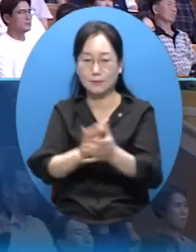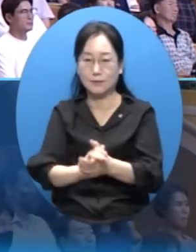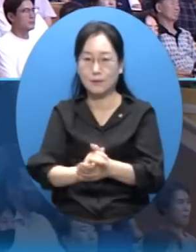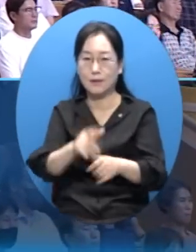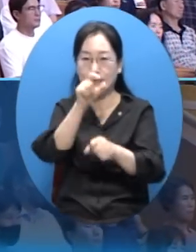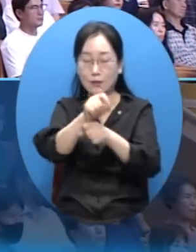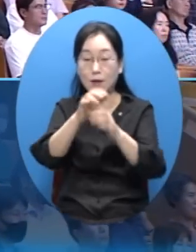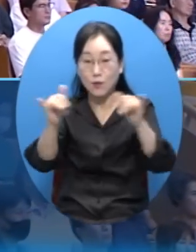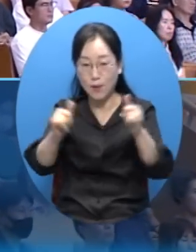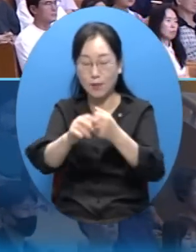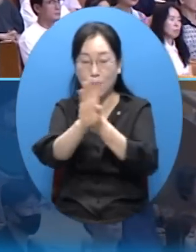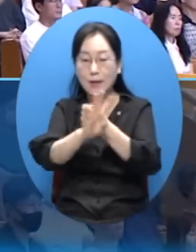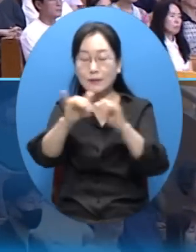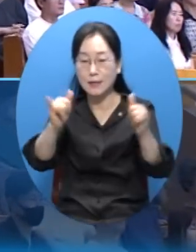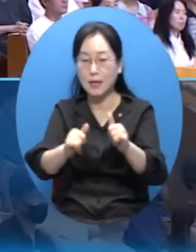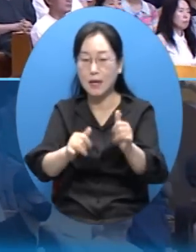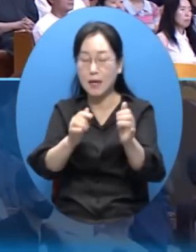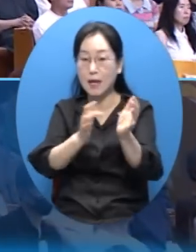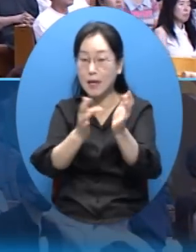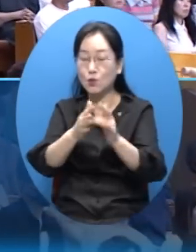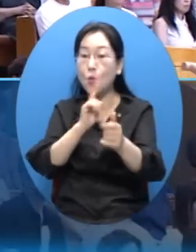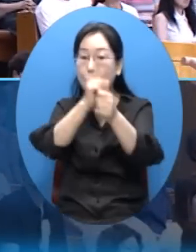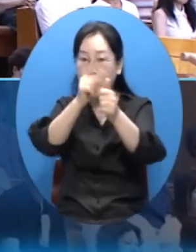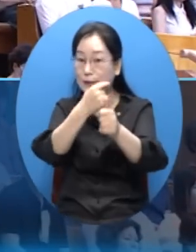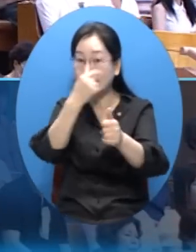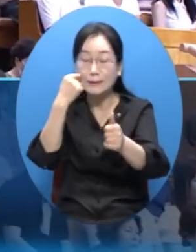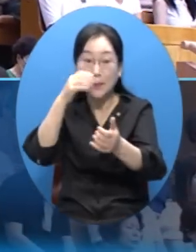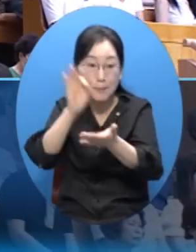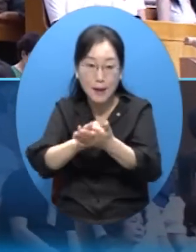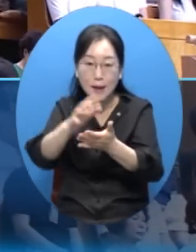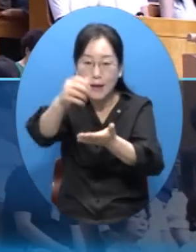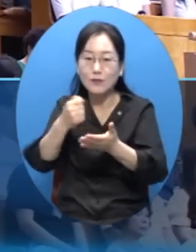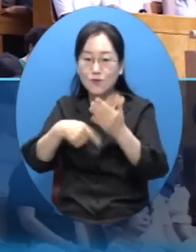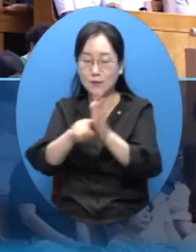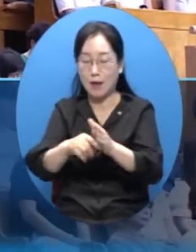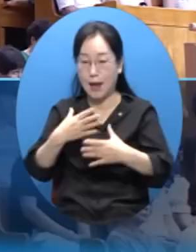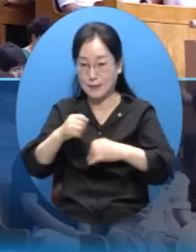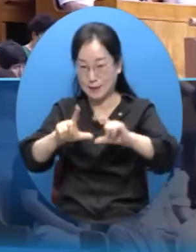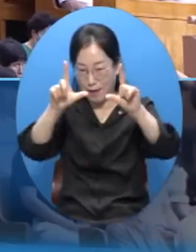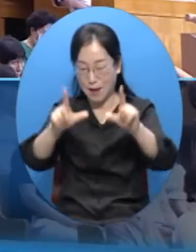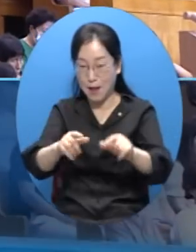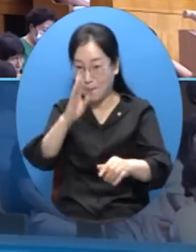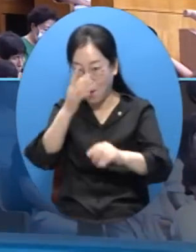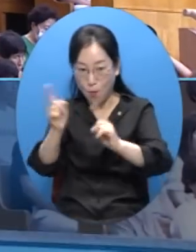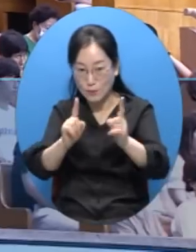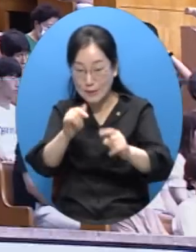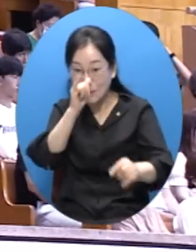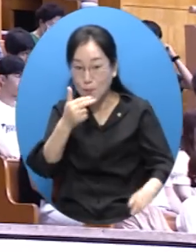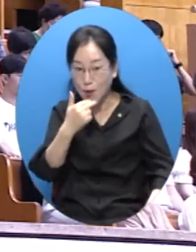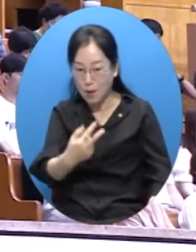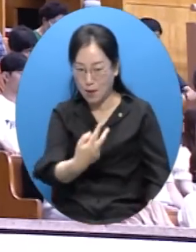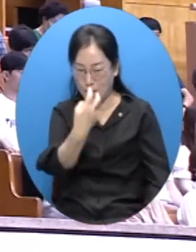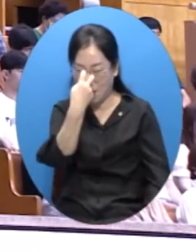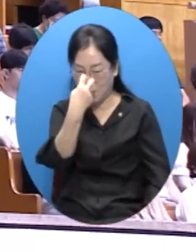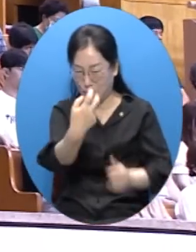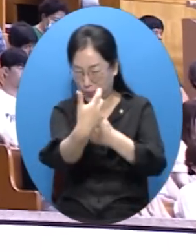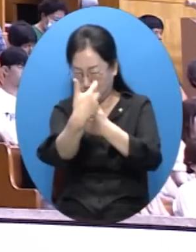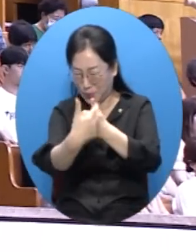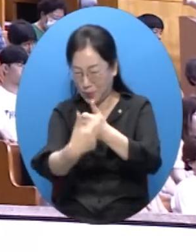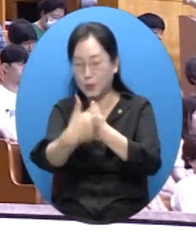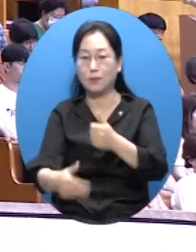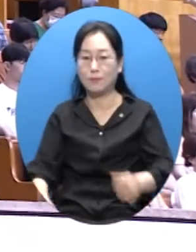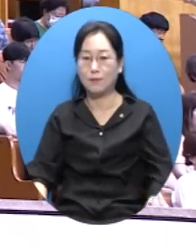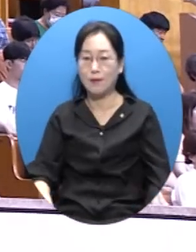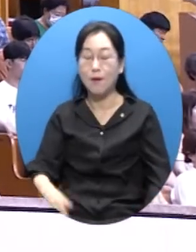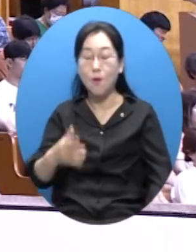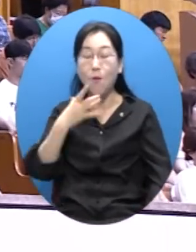서기관과 바리새인들이 예수를 고발할 증거를 찾으려 하여 안식일에 병을 고치시는가 엿보니 그들은 안식일 날은 예배만 드리지 다른